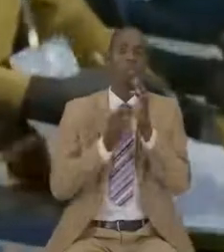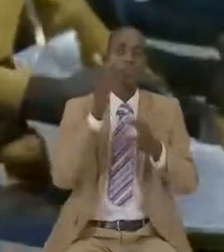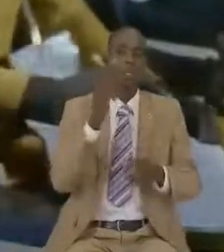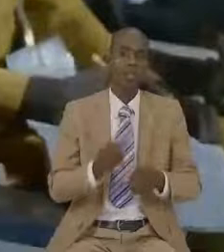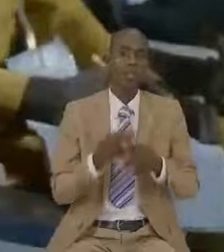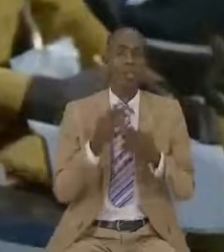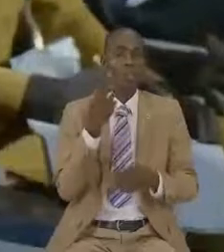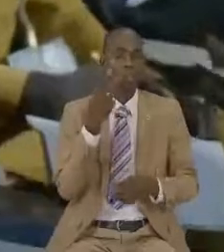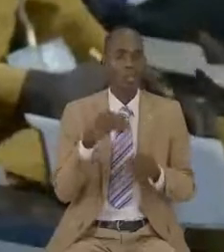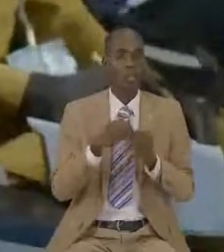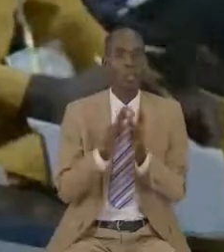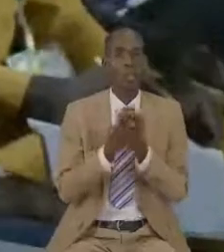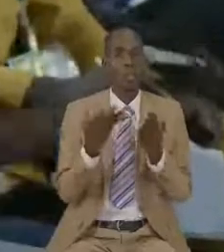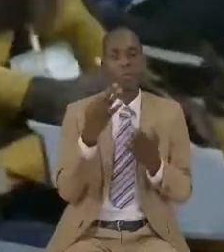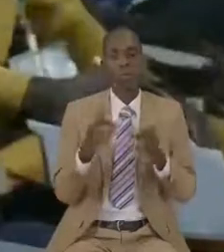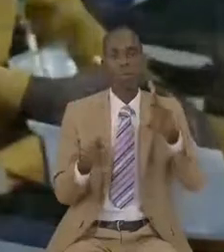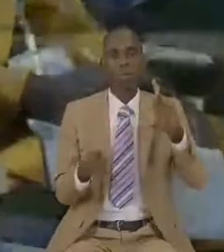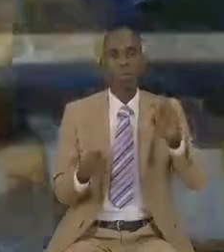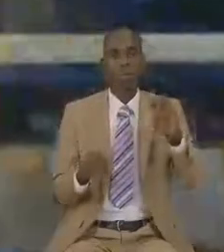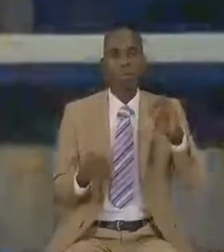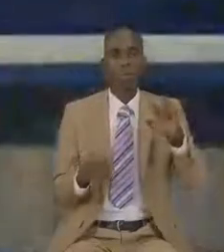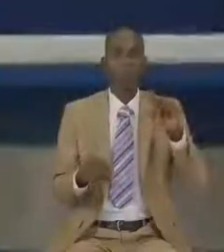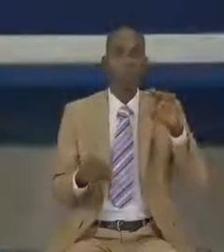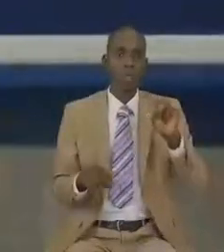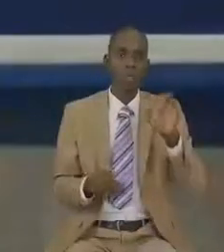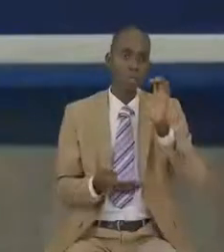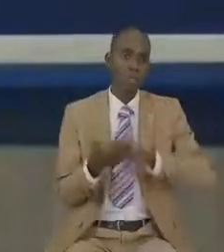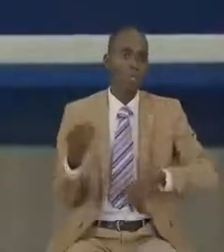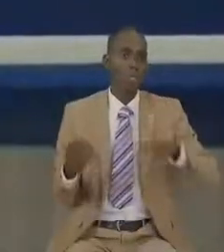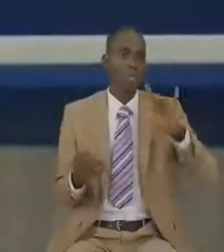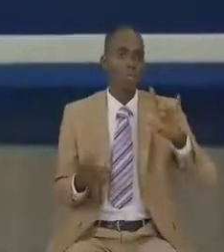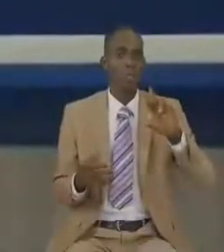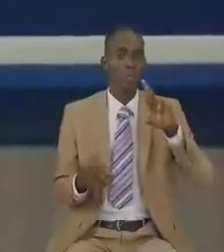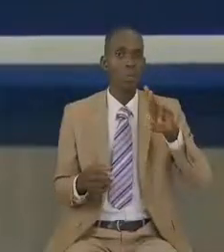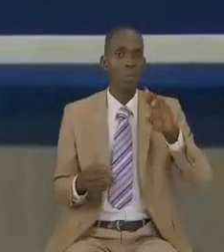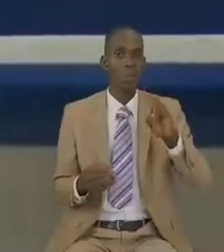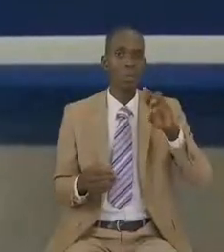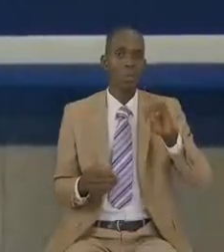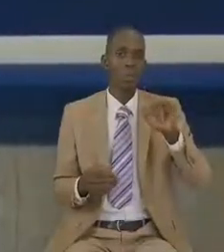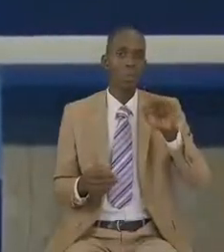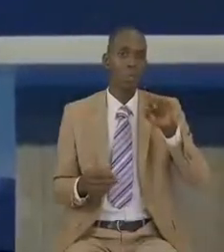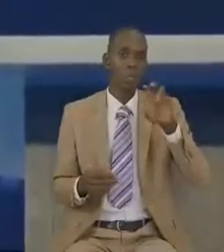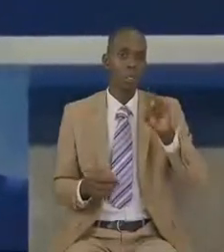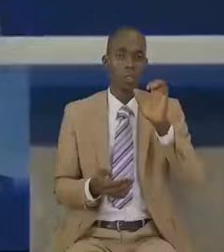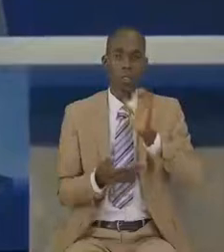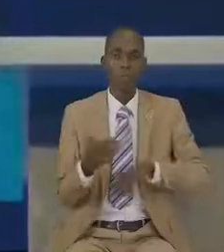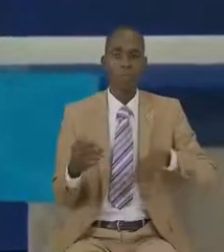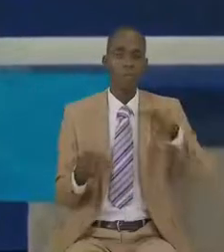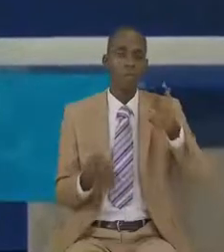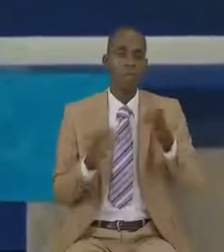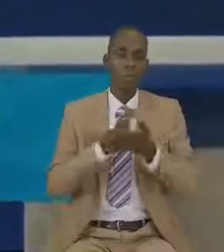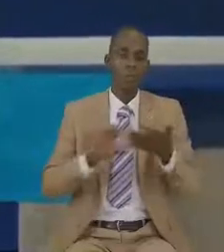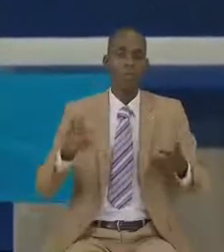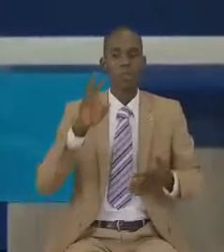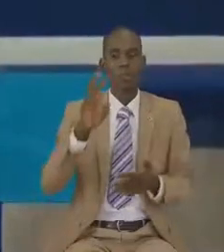Voyons Romains, chapitre 8. Et je vous lis le verset de Romains 8, verset 2.